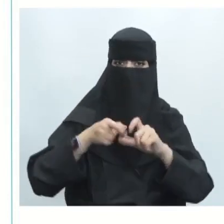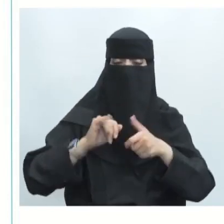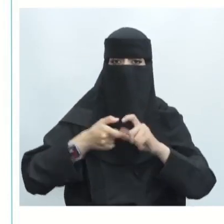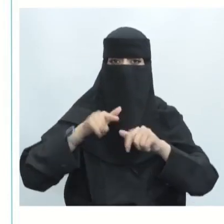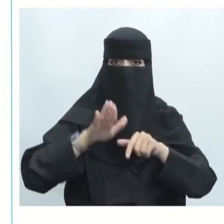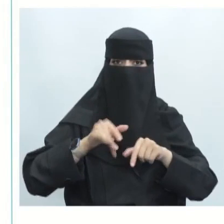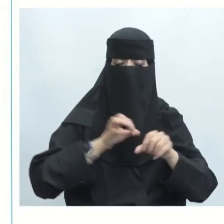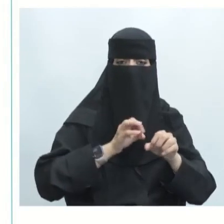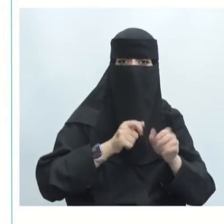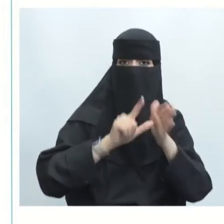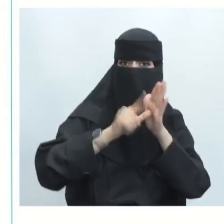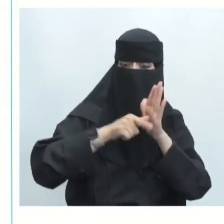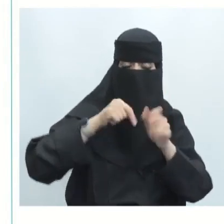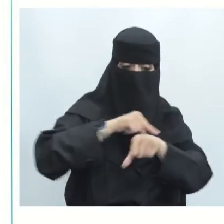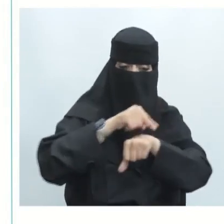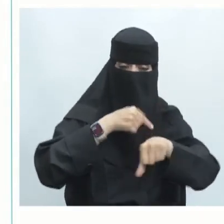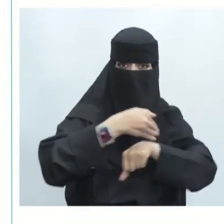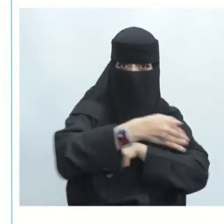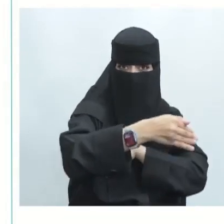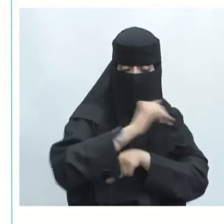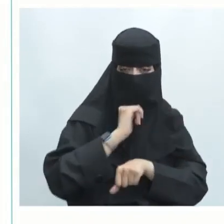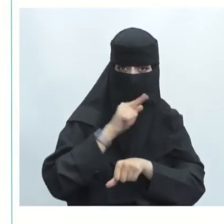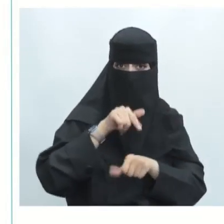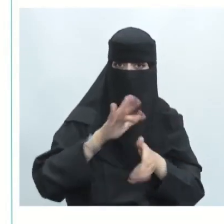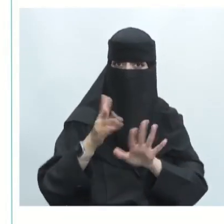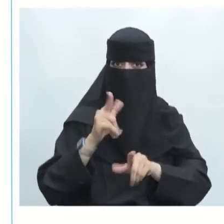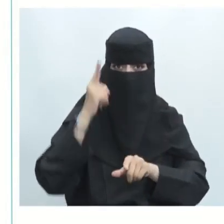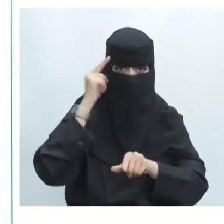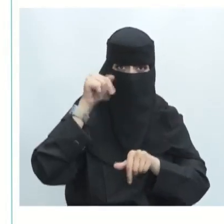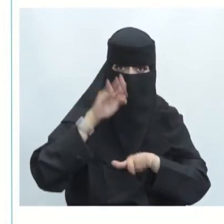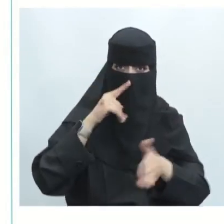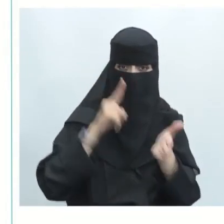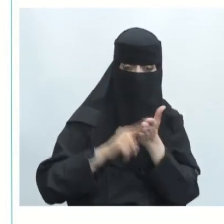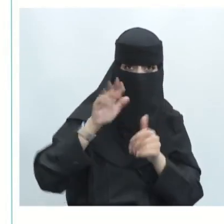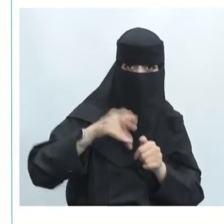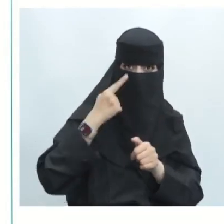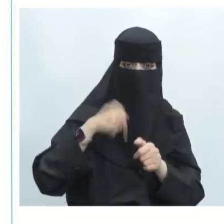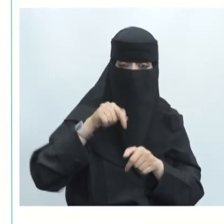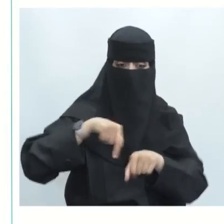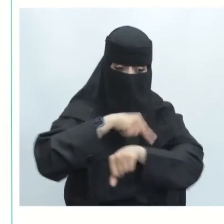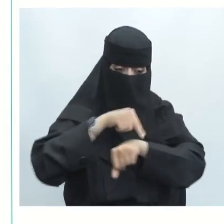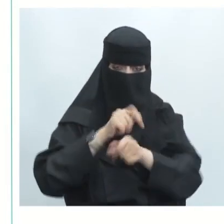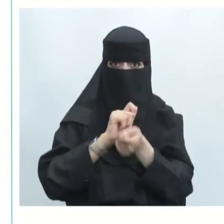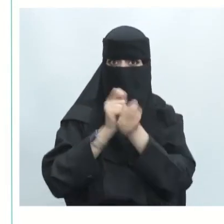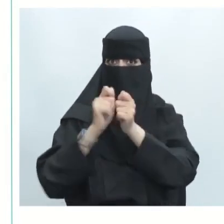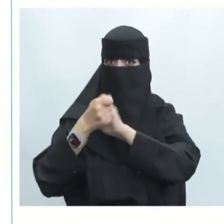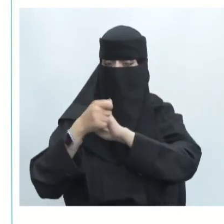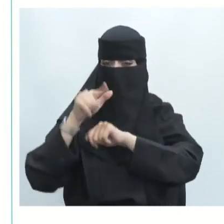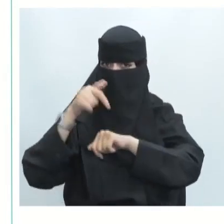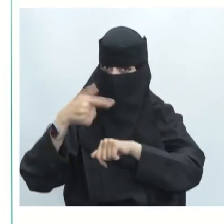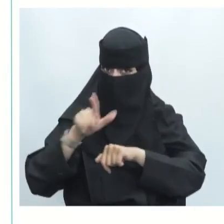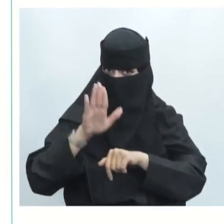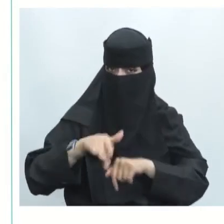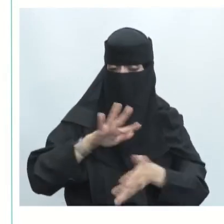التخطيط لفتره زمنيه طويله نحن نعلم ان نعيش في عالم متغير هذا العالم المتغير